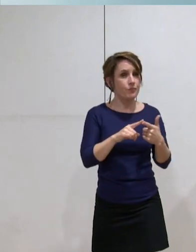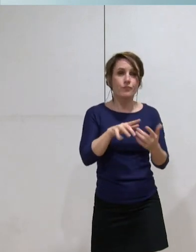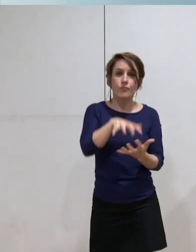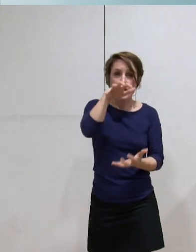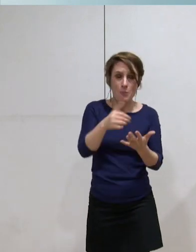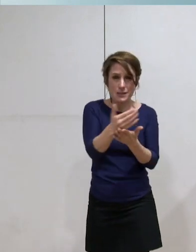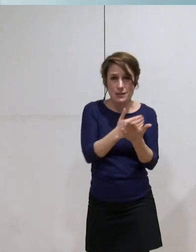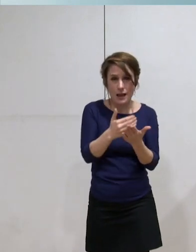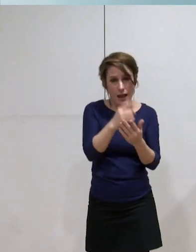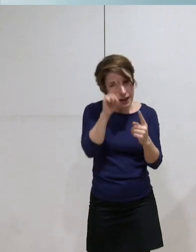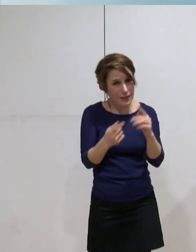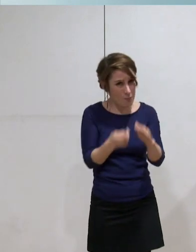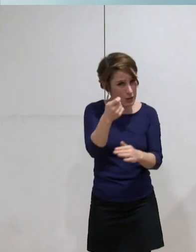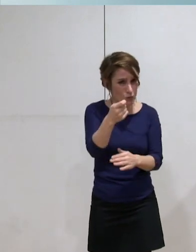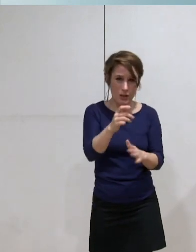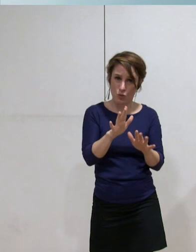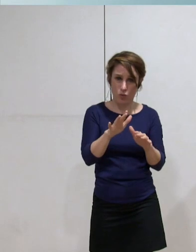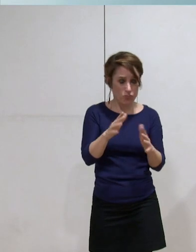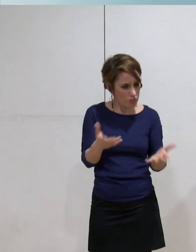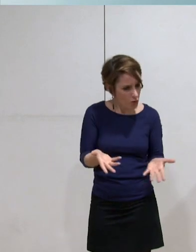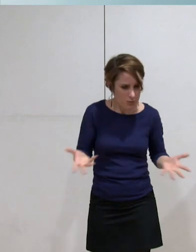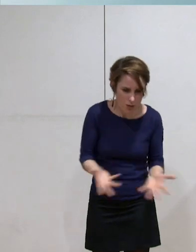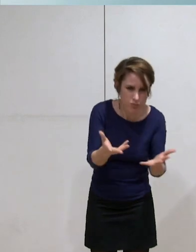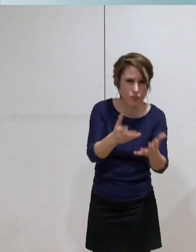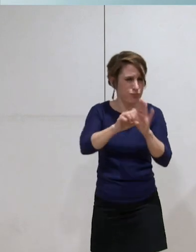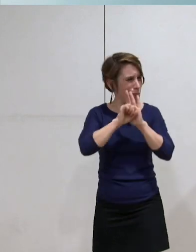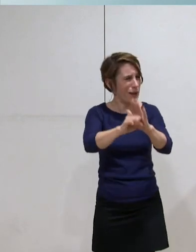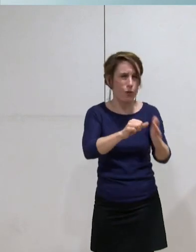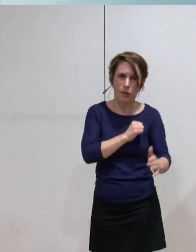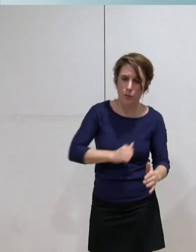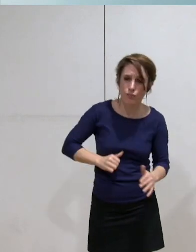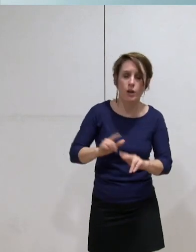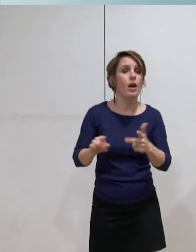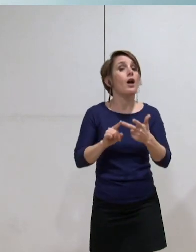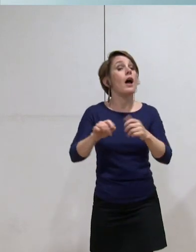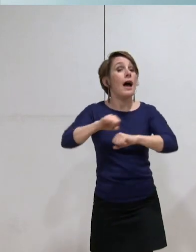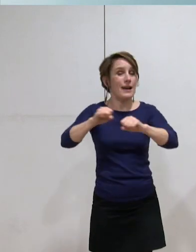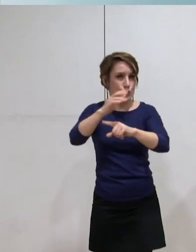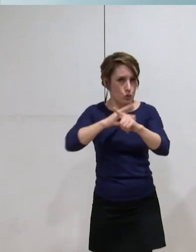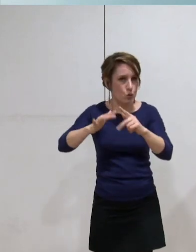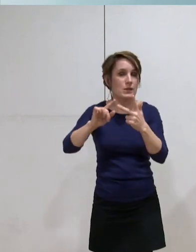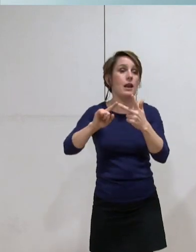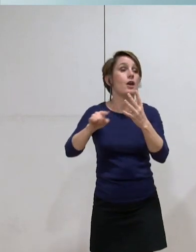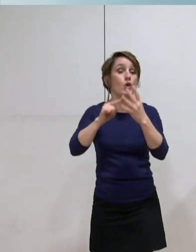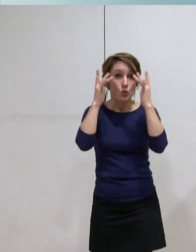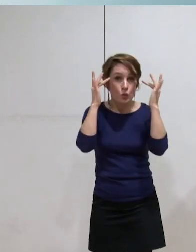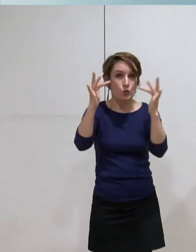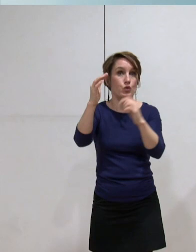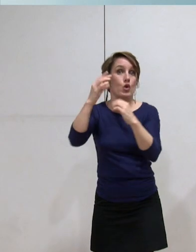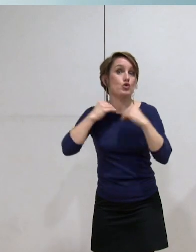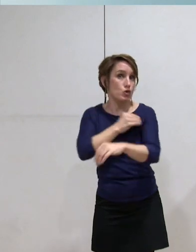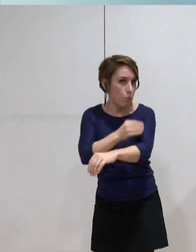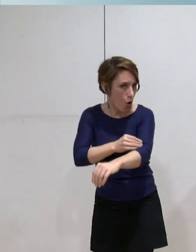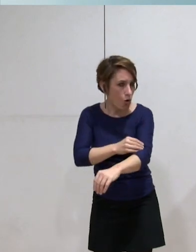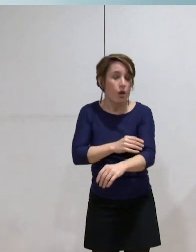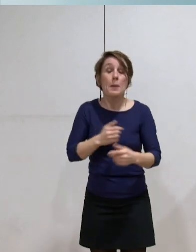salariale consacrée à l'éducation c'est là une priorité forte de même que l'action social de même que la culture et le sport même si il est